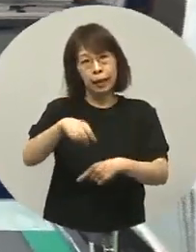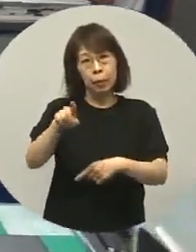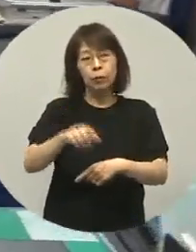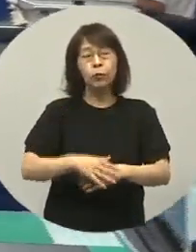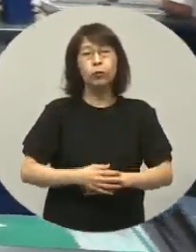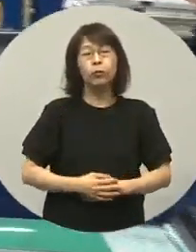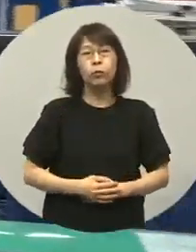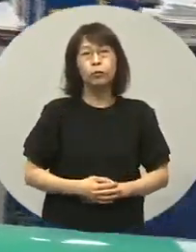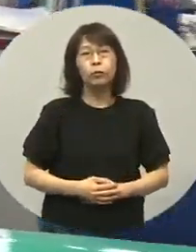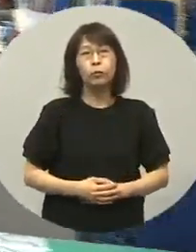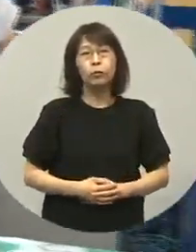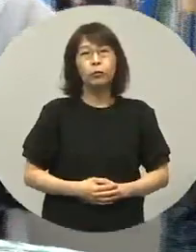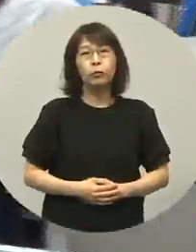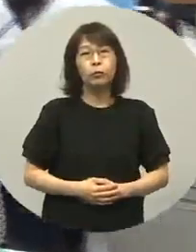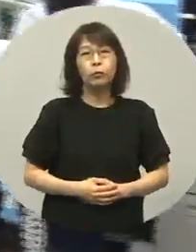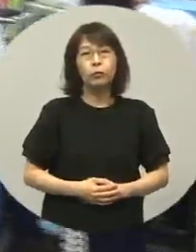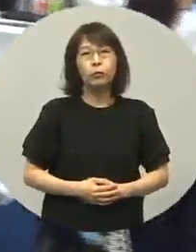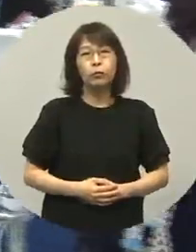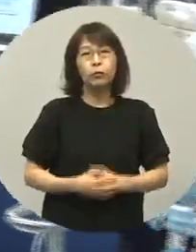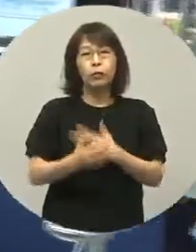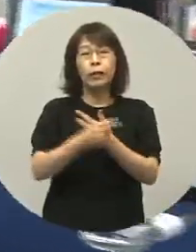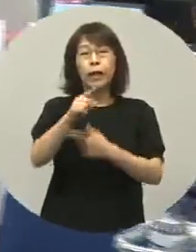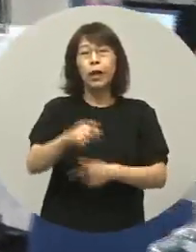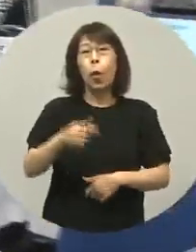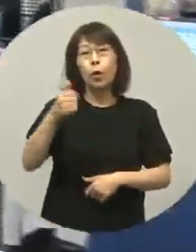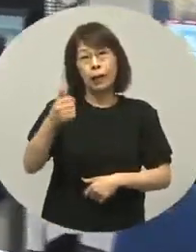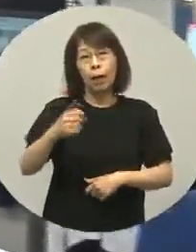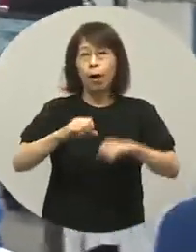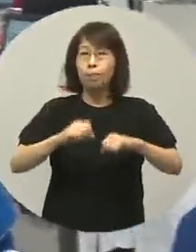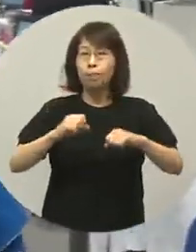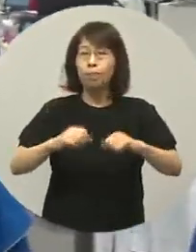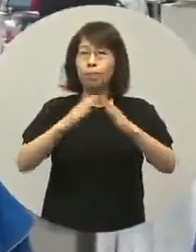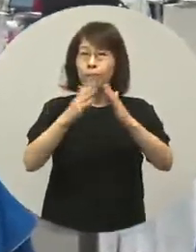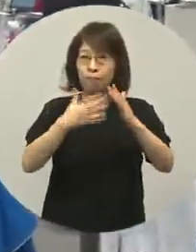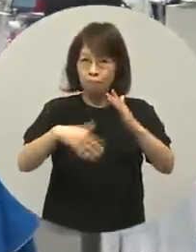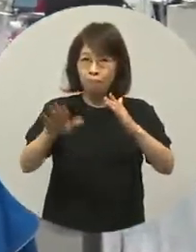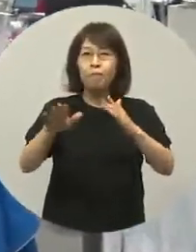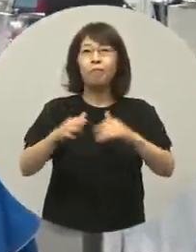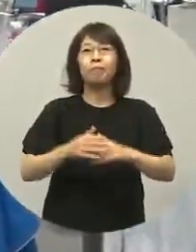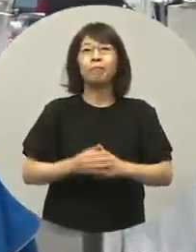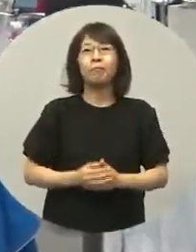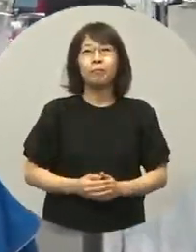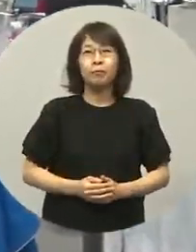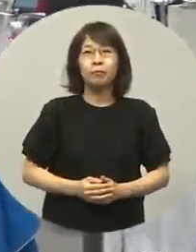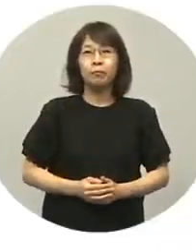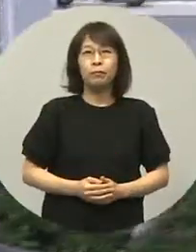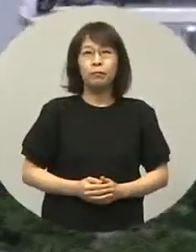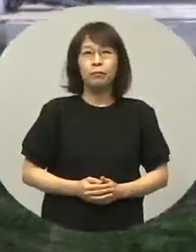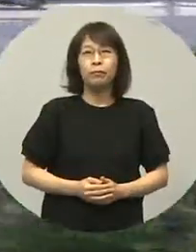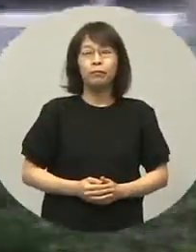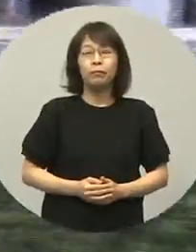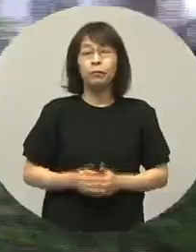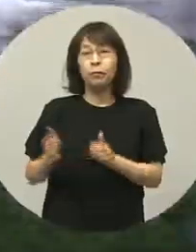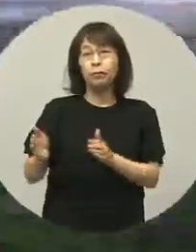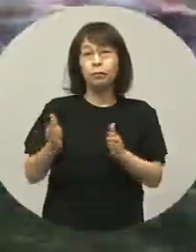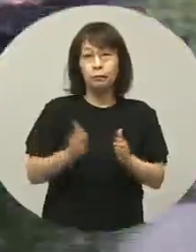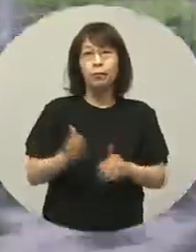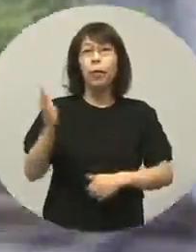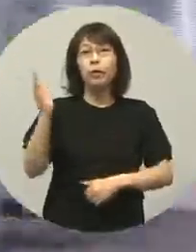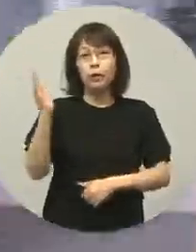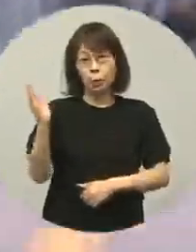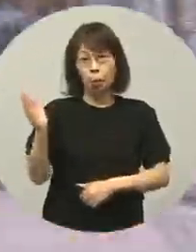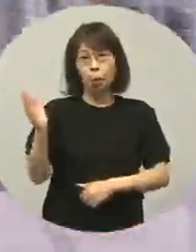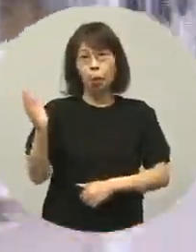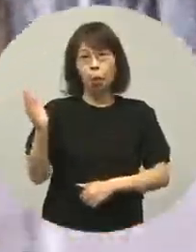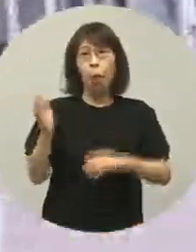ます。 北野さんはフットワークよく飛び出していきました。一方、こちらの方